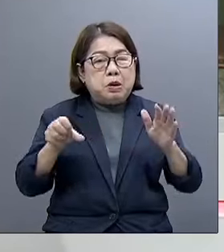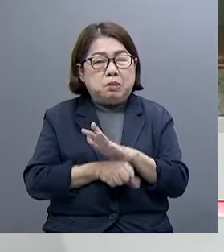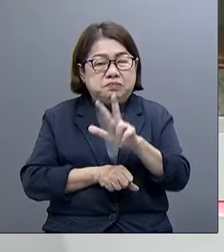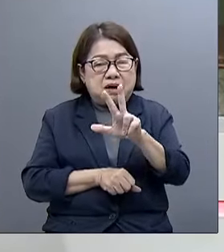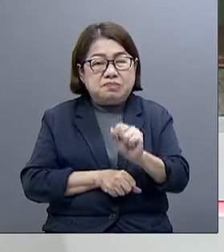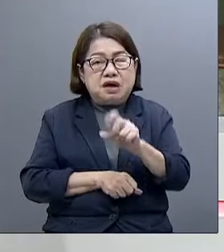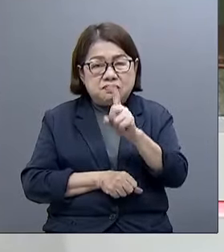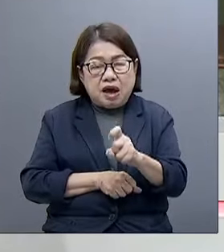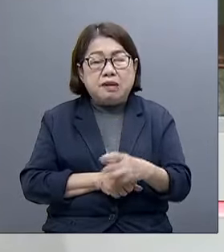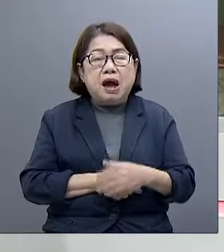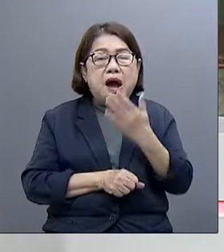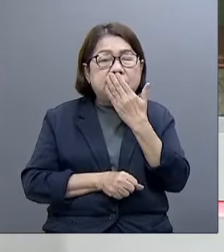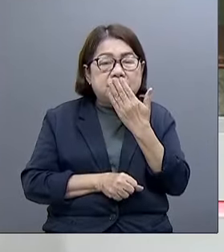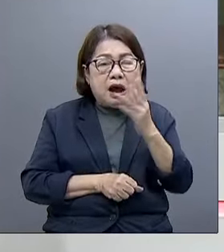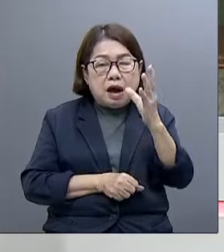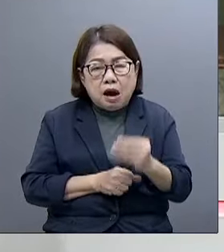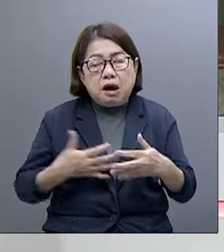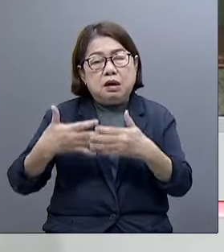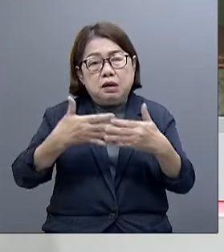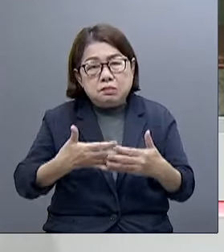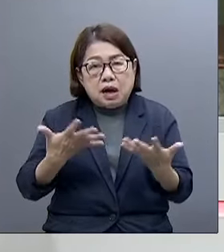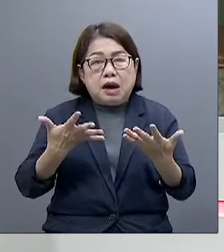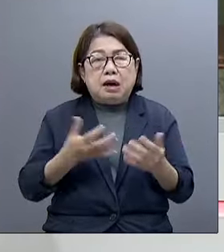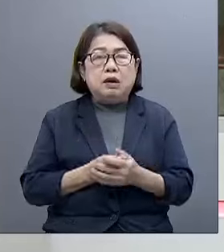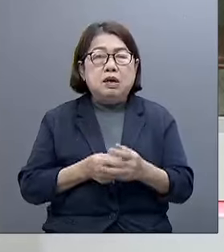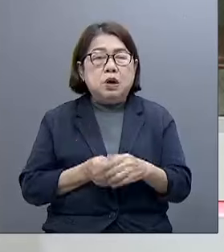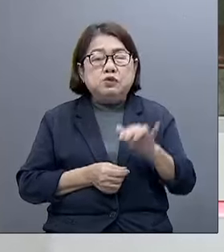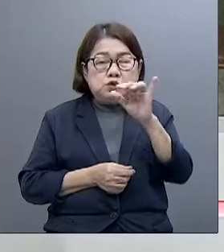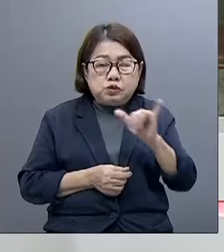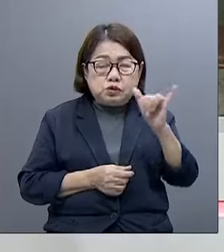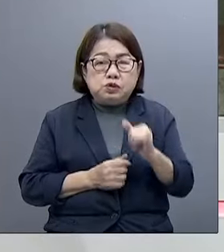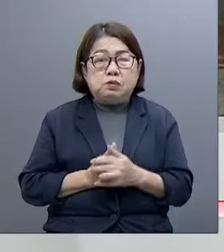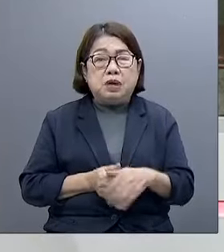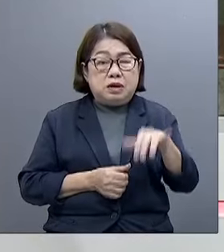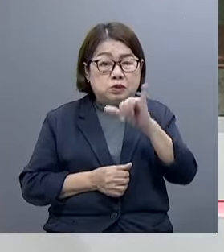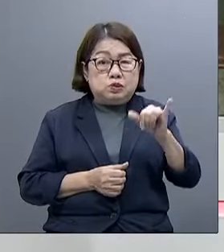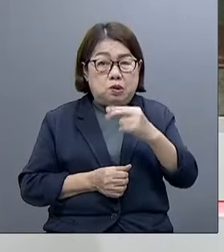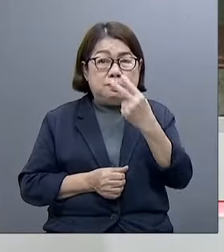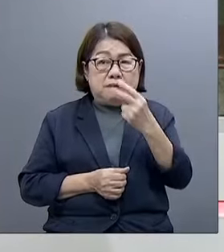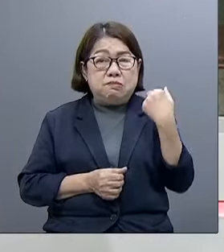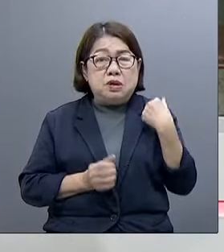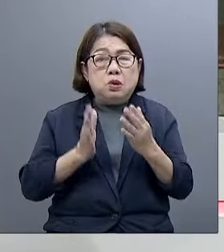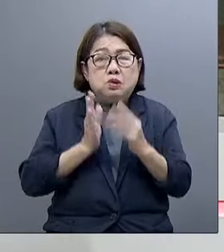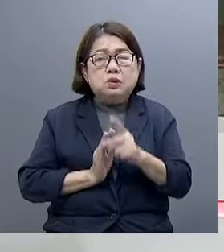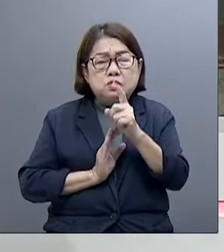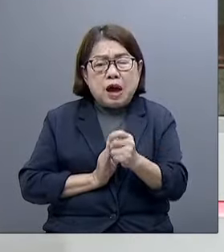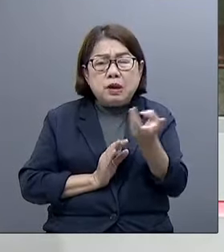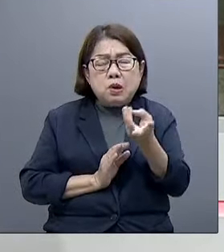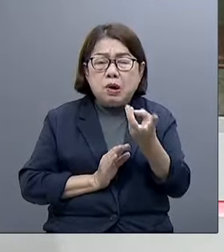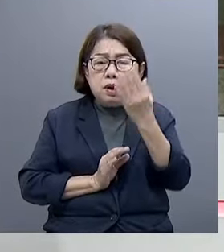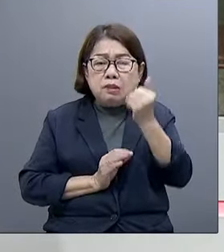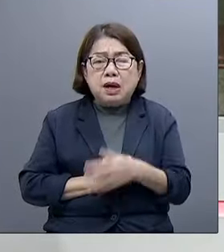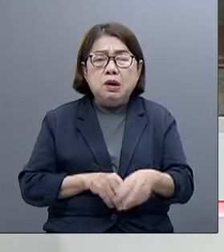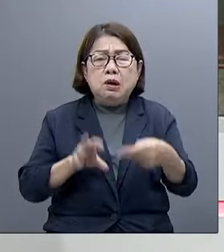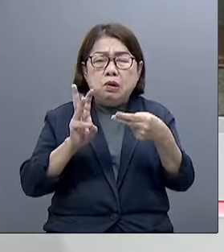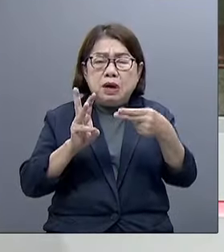ยภูมิภาคแอฟริกาอเมริกาเมดิเตอร์เรเนียนตะวันออกแล้วก็ยุโรปซึ่งตัวยุโรปเองเนี่ยจะเห็นว่ามียอดผู้เสียชีวิตน้อยที่สุดนะคะแค่